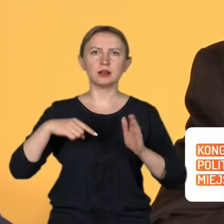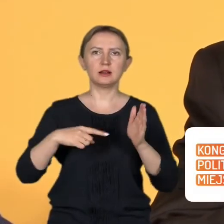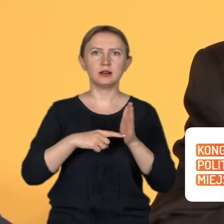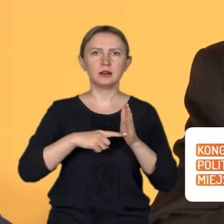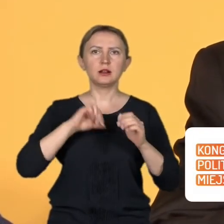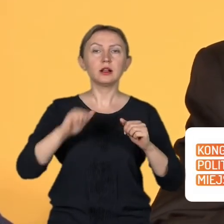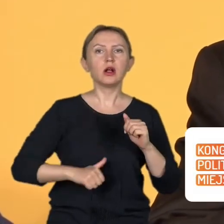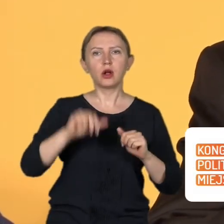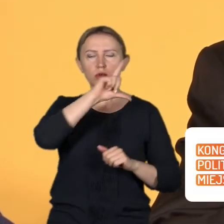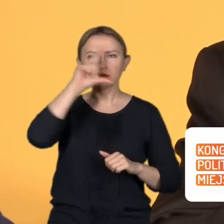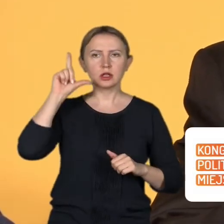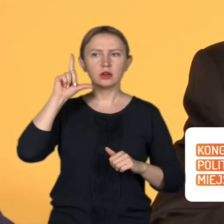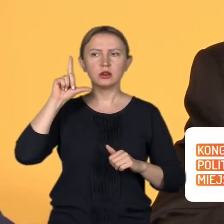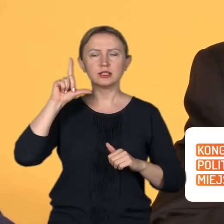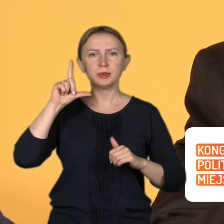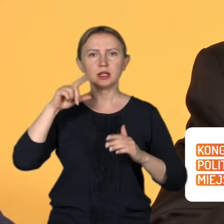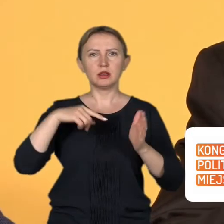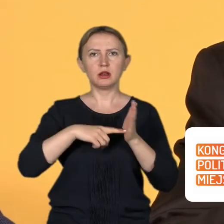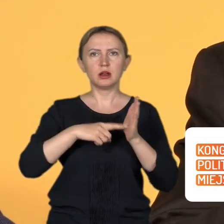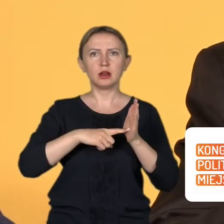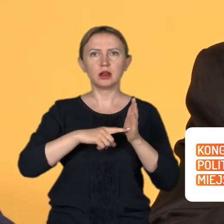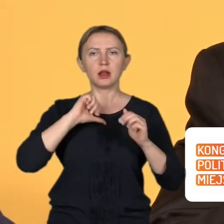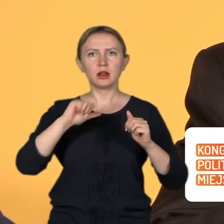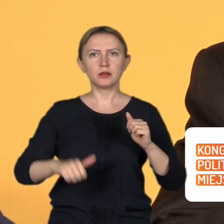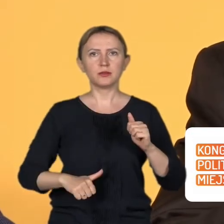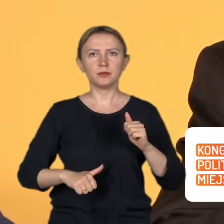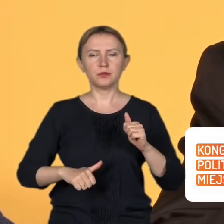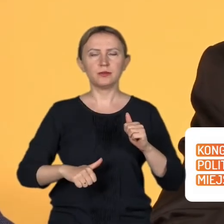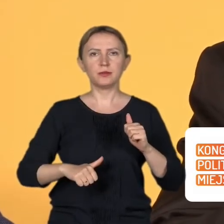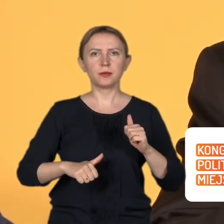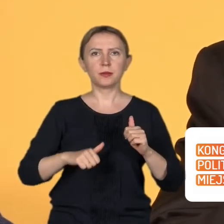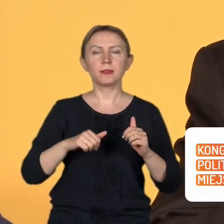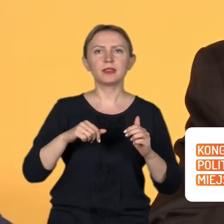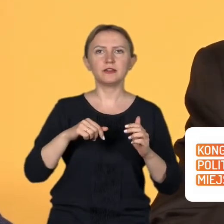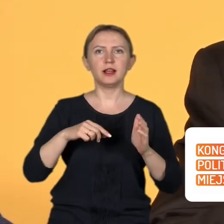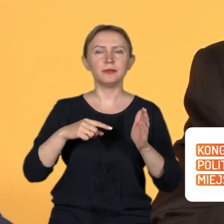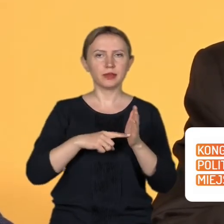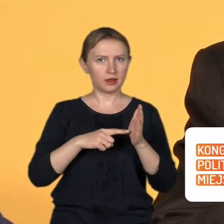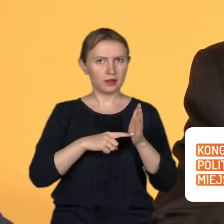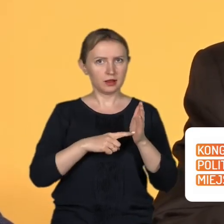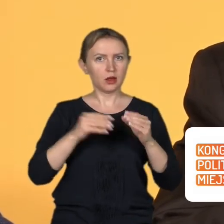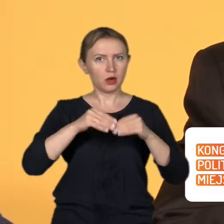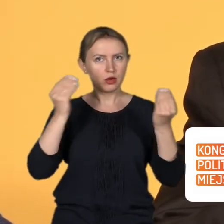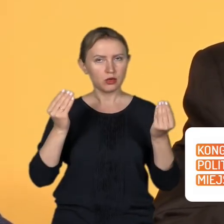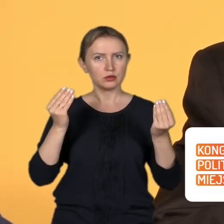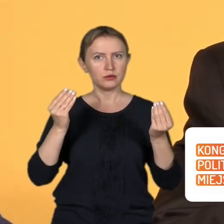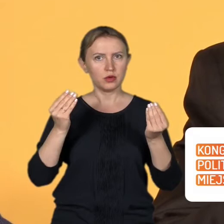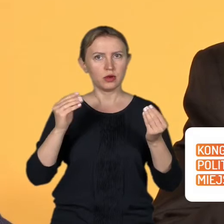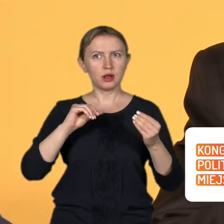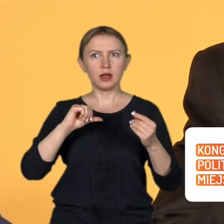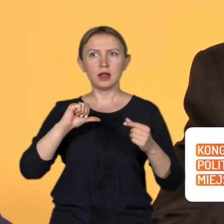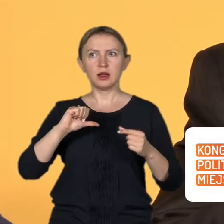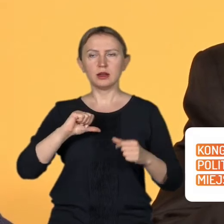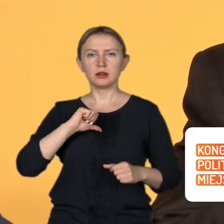kapitału ludzkiego i tu jest bardzo dobrze, jeżeli chodzi o kompetencje, kwalifikacje generalnie, ale też rozwój odpowiedniego